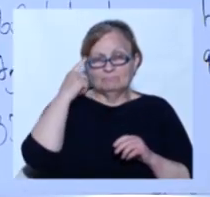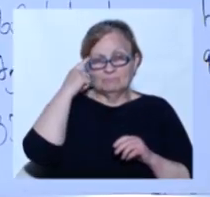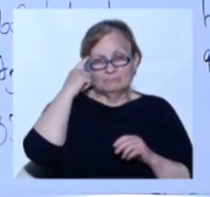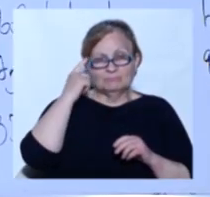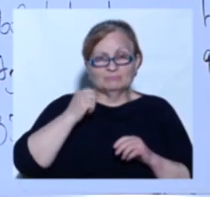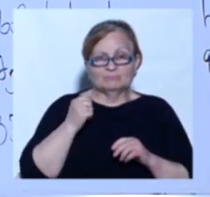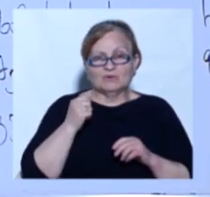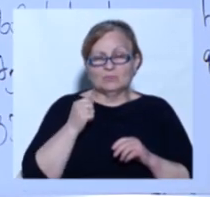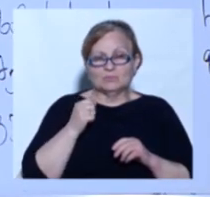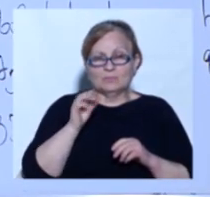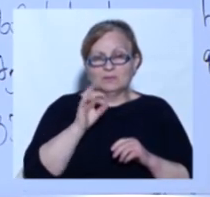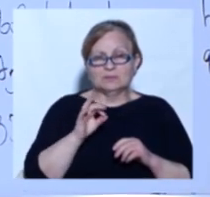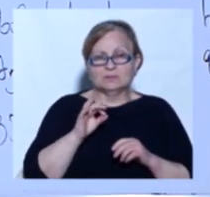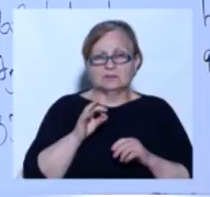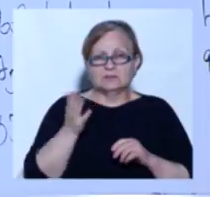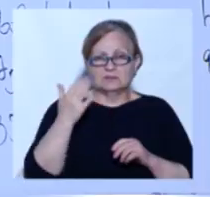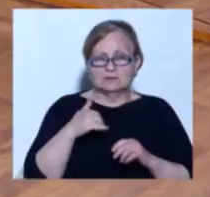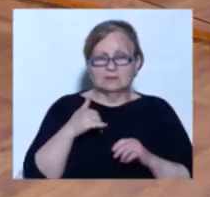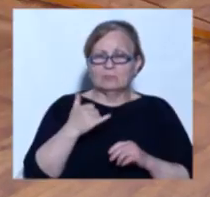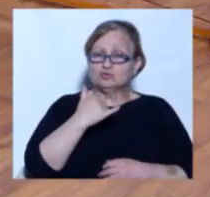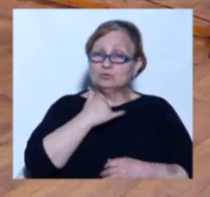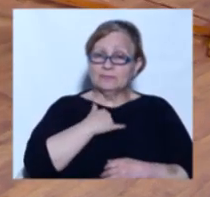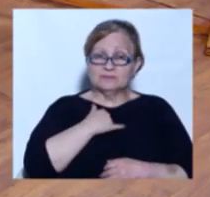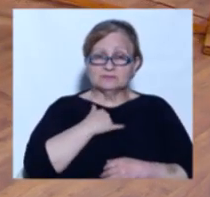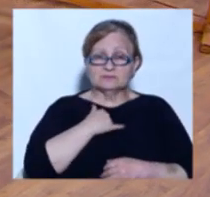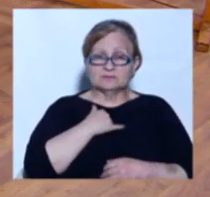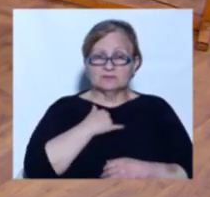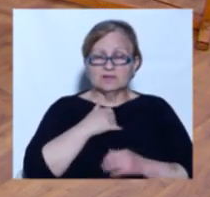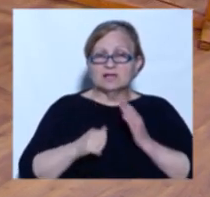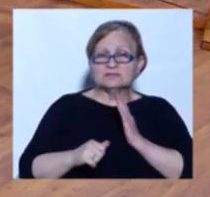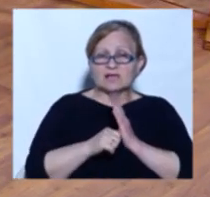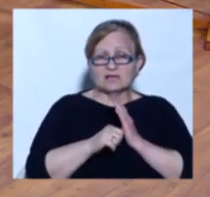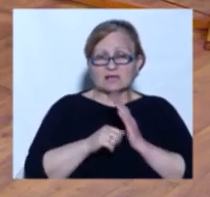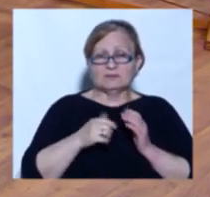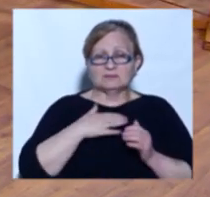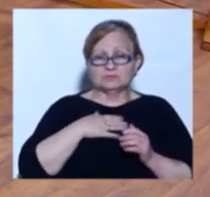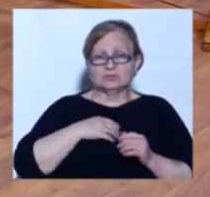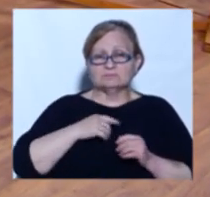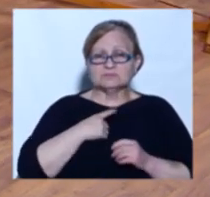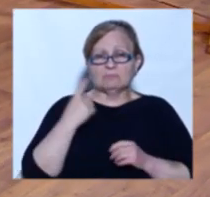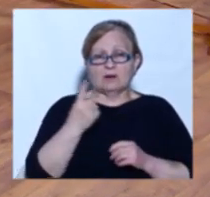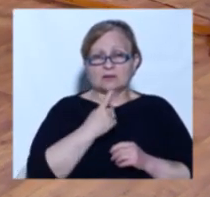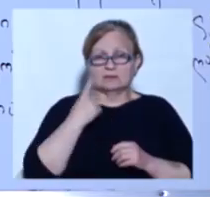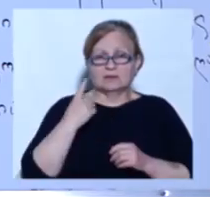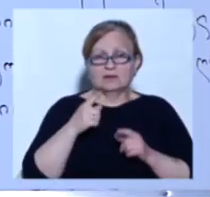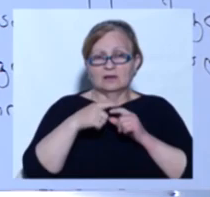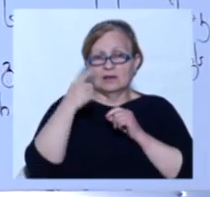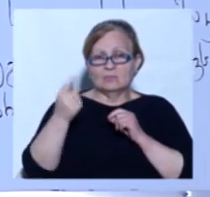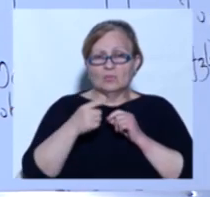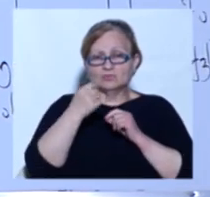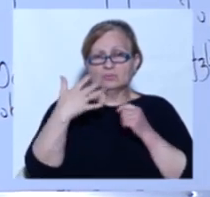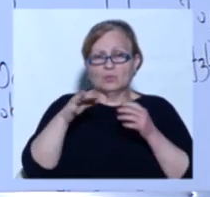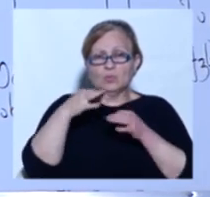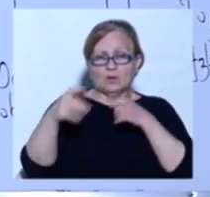მაქვს მეგობრობაზე. მოდი მეწვიე, შეეხიდე ჩემს მარტოობას, ფოთლები უკვე შეაწყდა